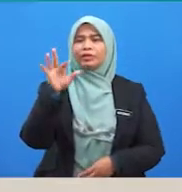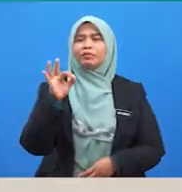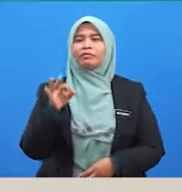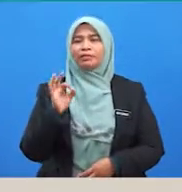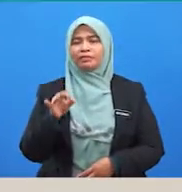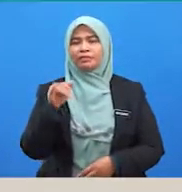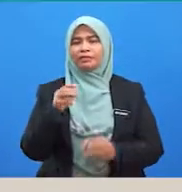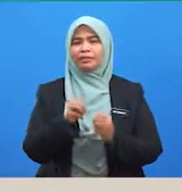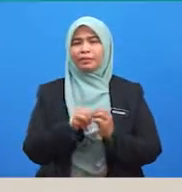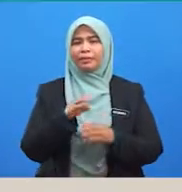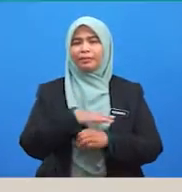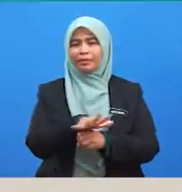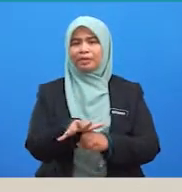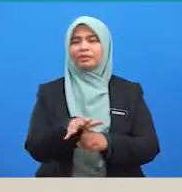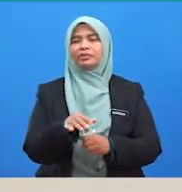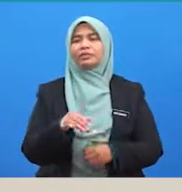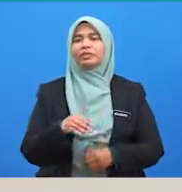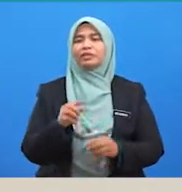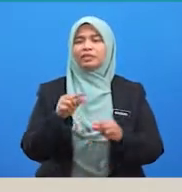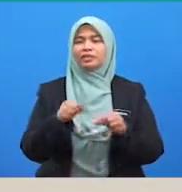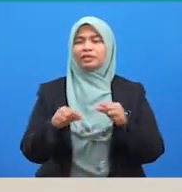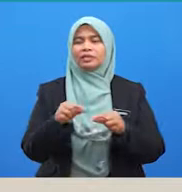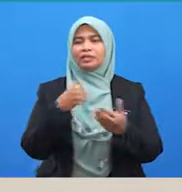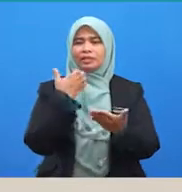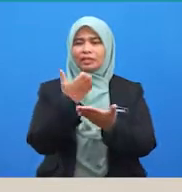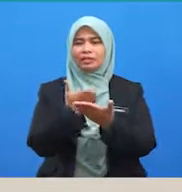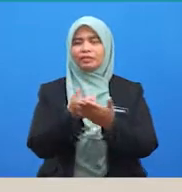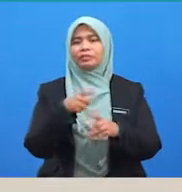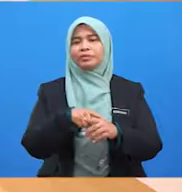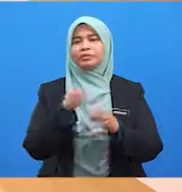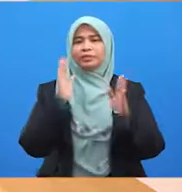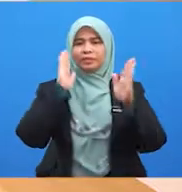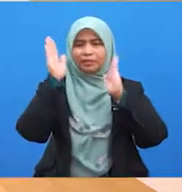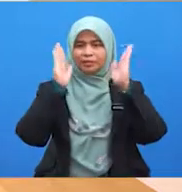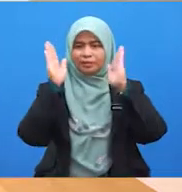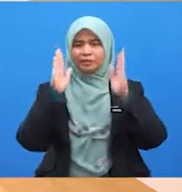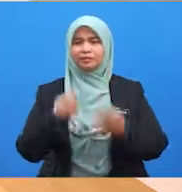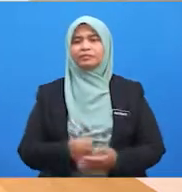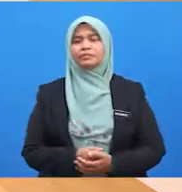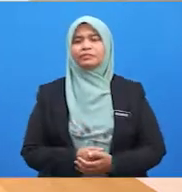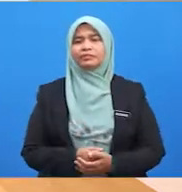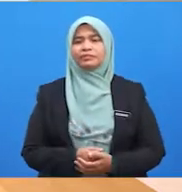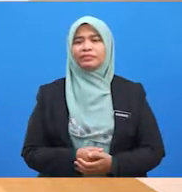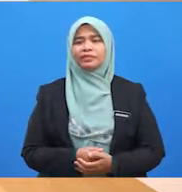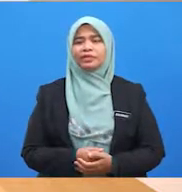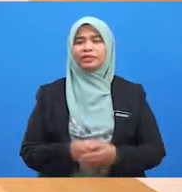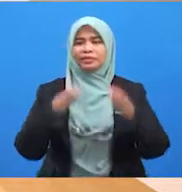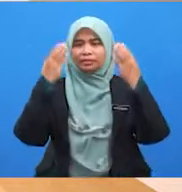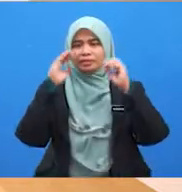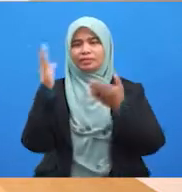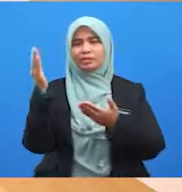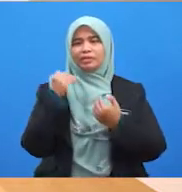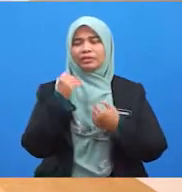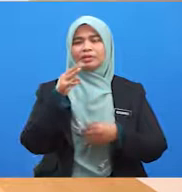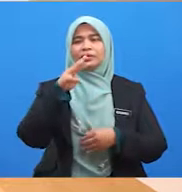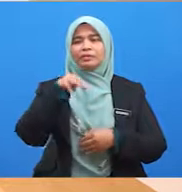yang mempengaruhi kegiatan ekonomi di Malaysia. Baiklah, kalau begitu cikgu harap